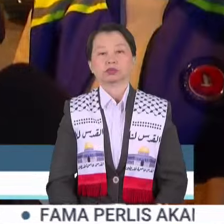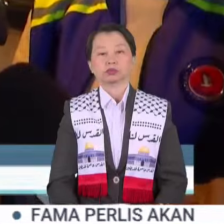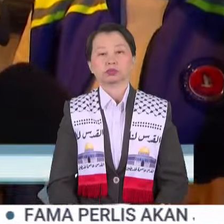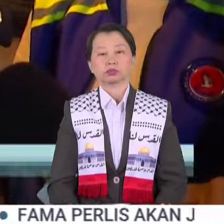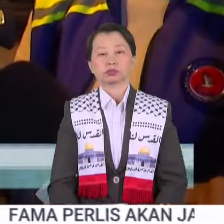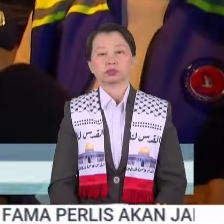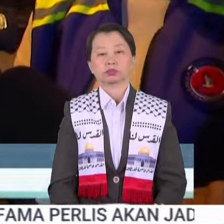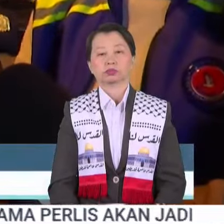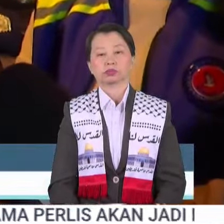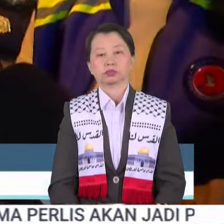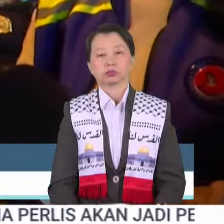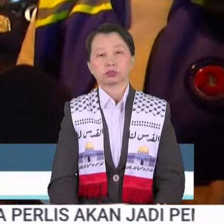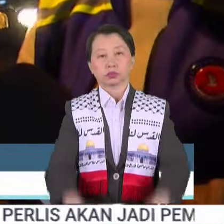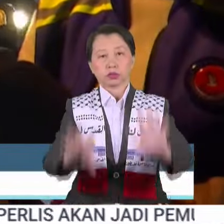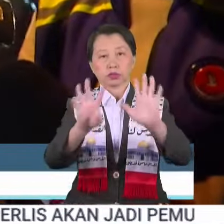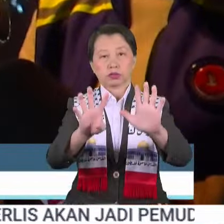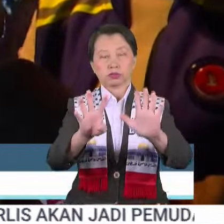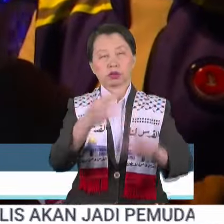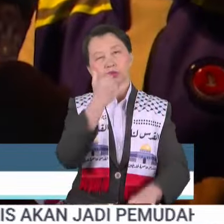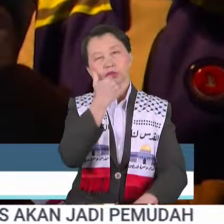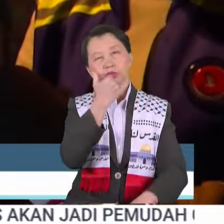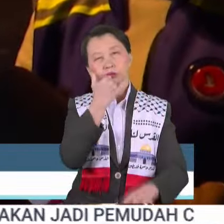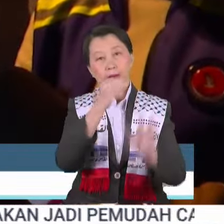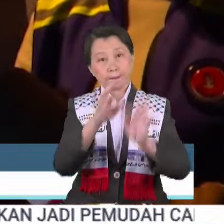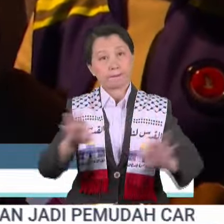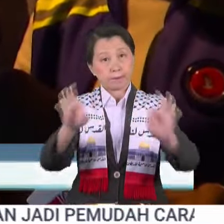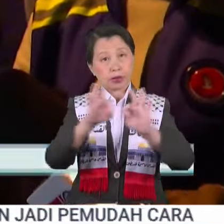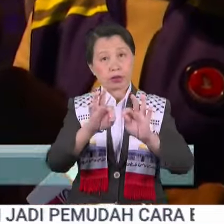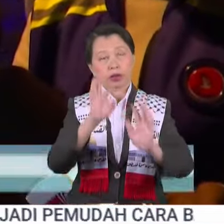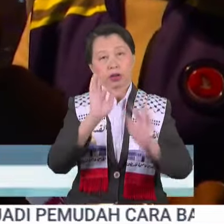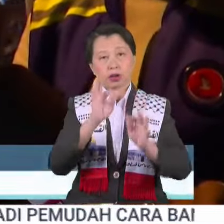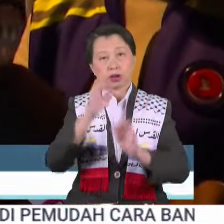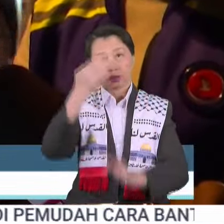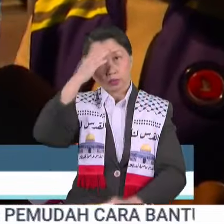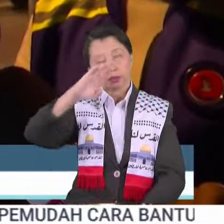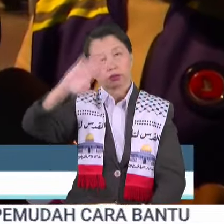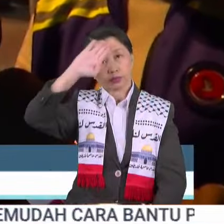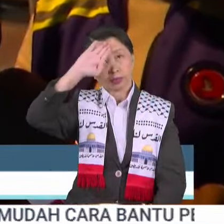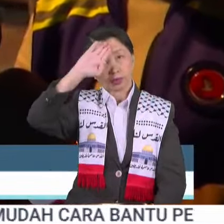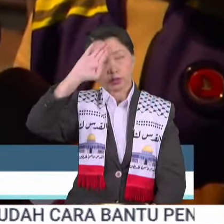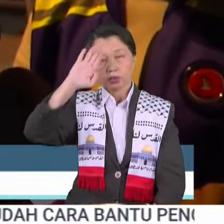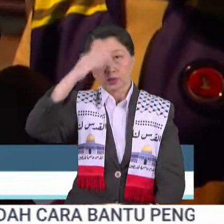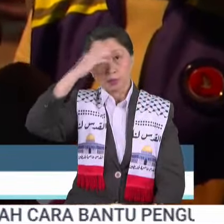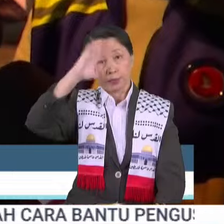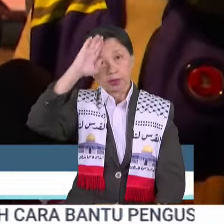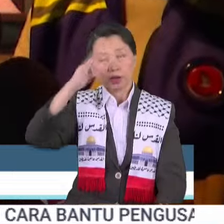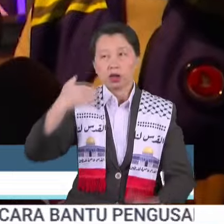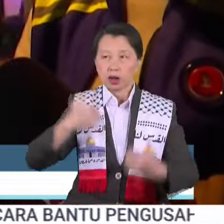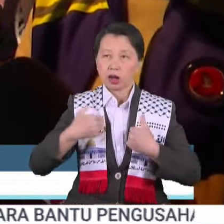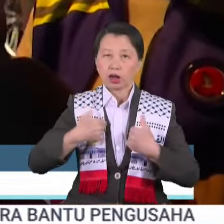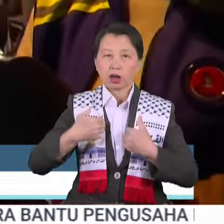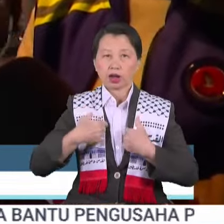Tindakan terhadap 9 kesalahan utama, yang mana kalau di Perlis ni kita ada yang